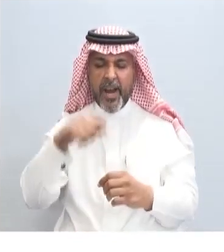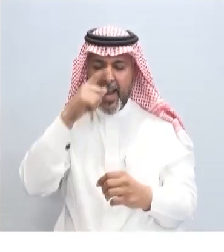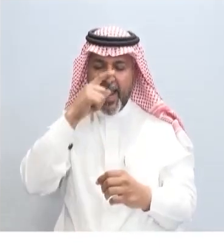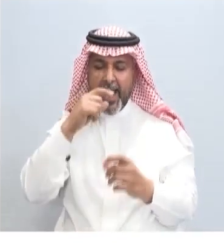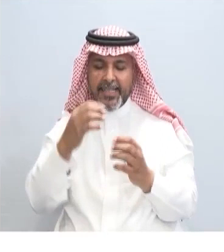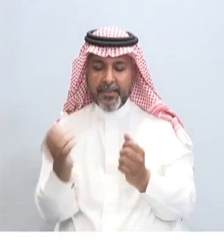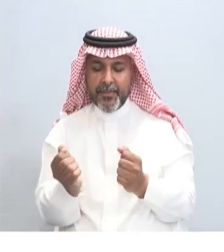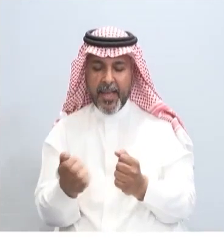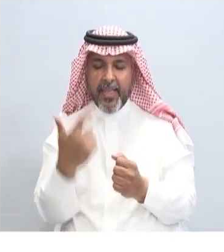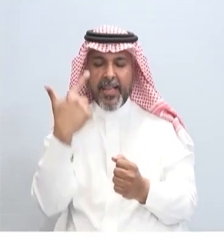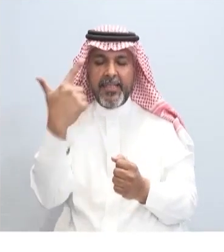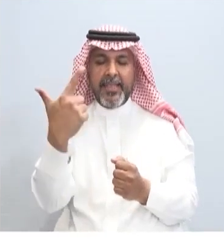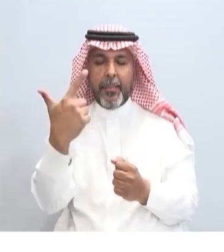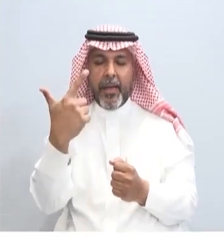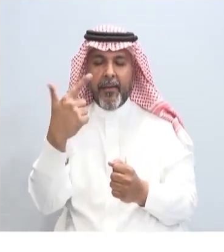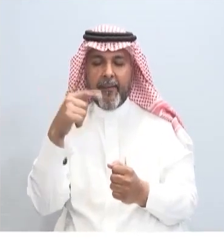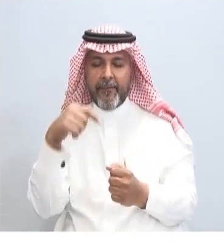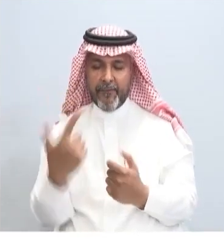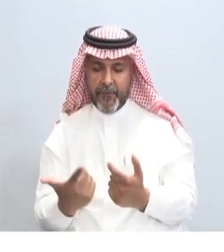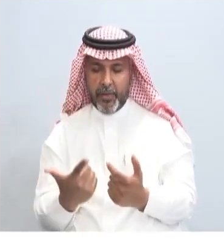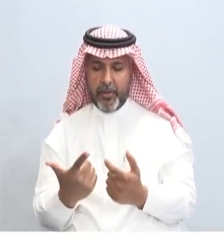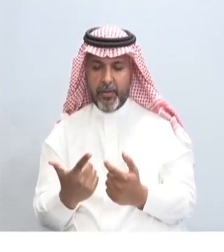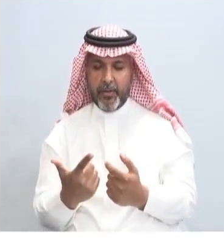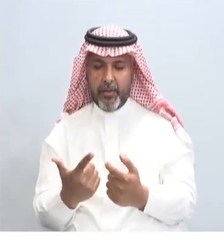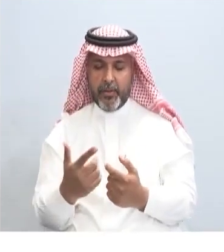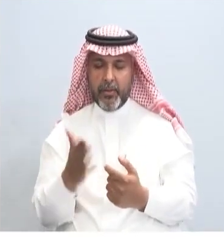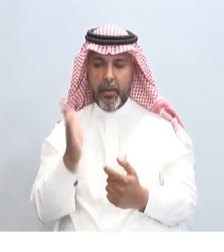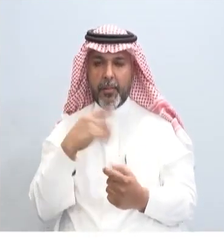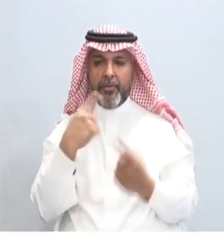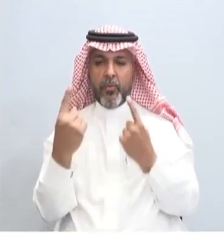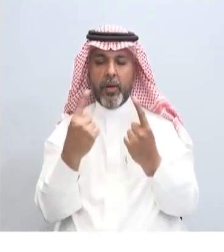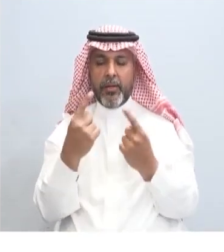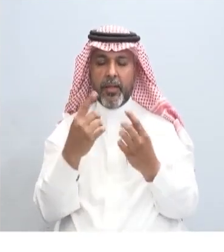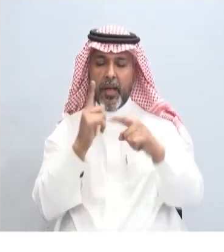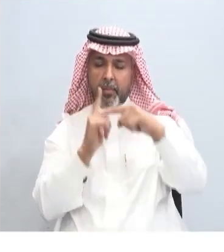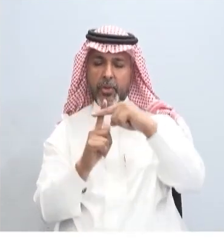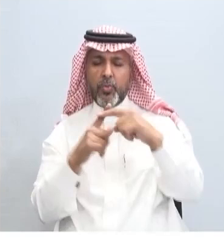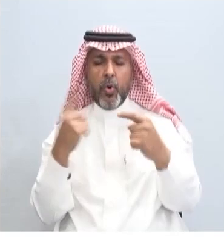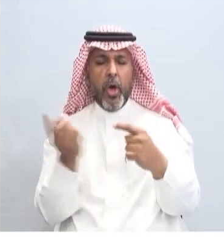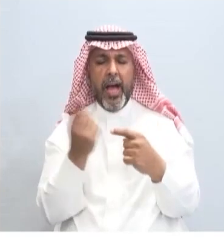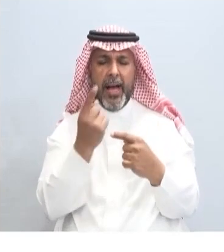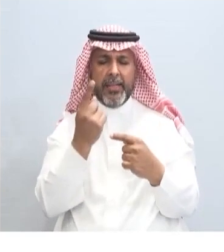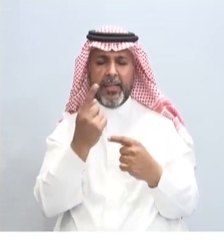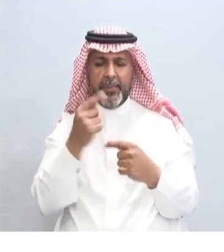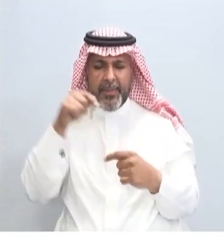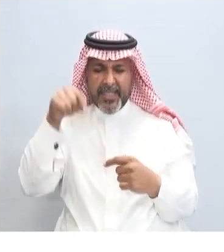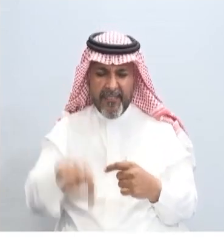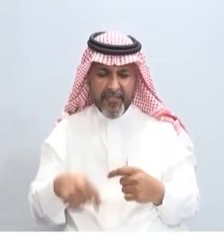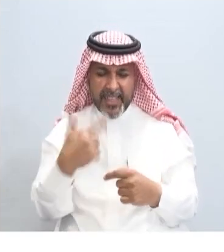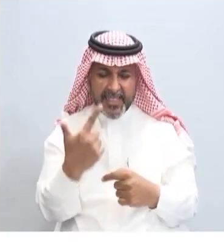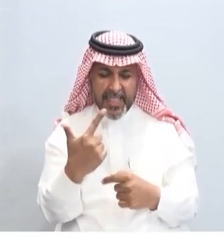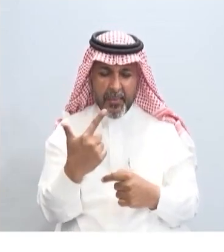الحادثه احنا هذه تكلمنا عنها اللي قلنا واحد وواحد وواحد واثنين بهذا الشكل الى 66 و6 يعني